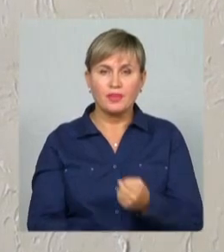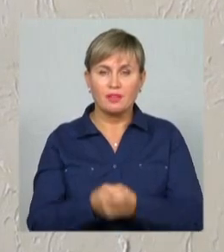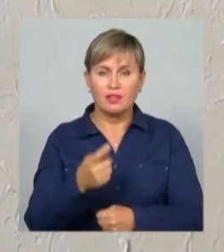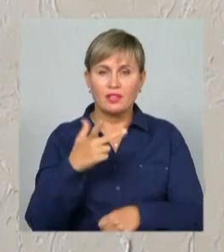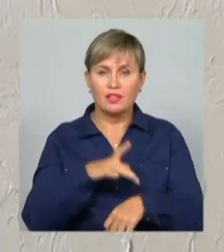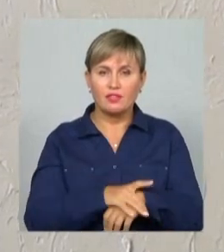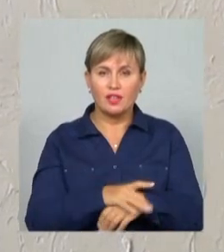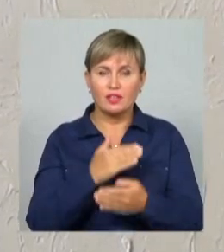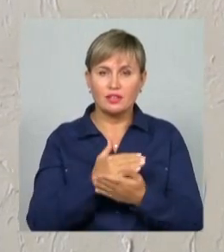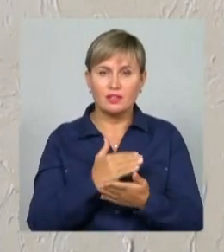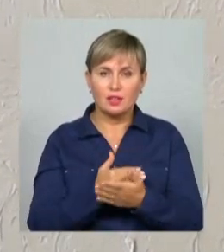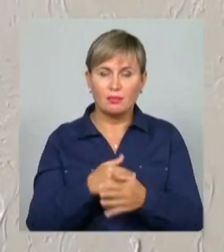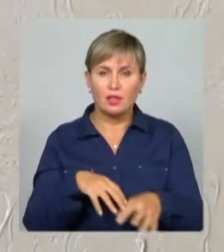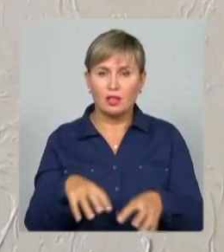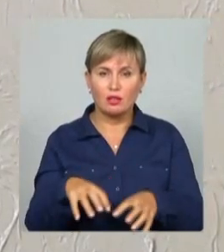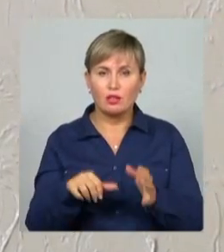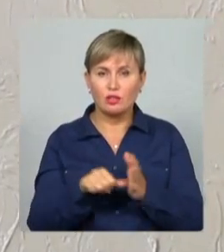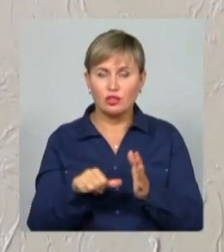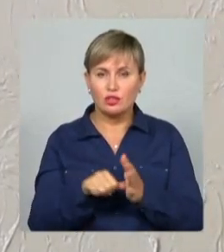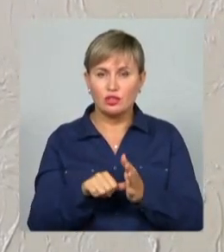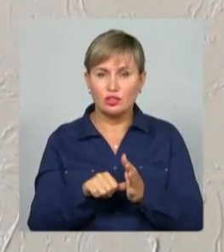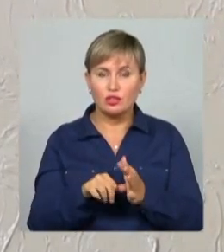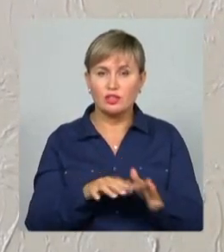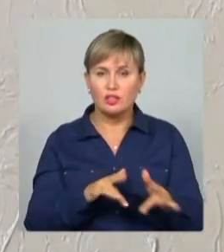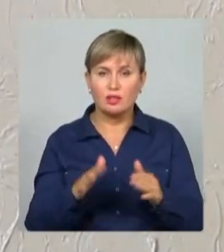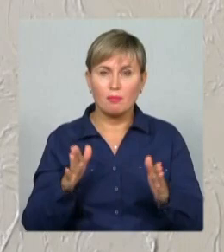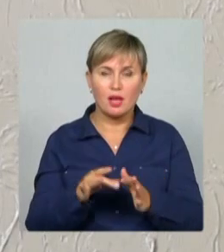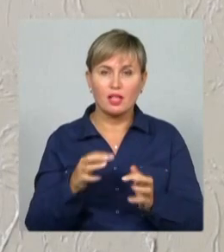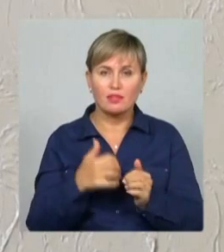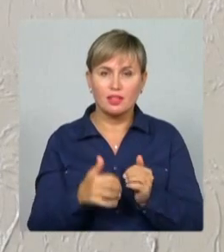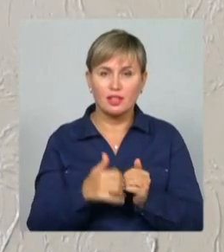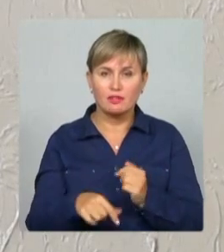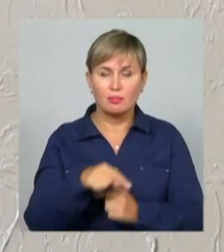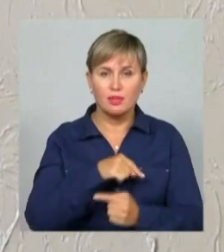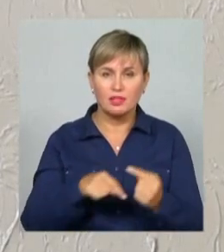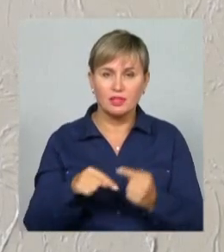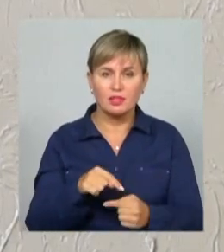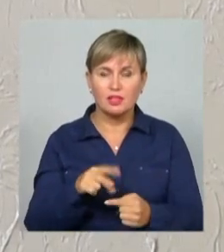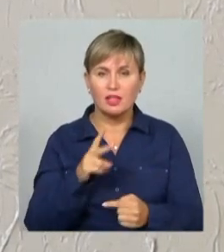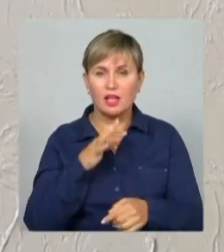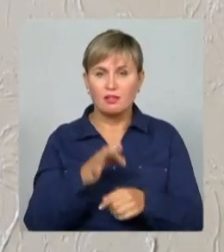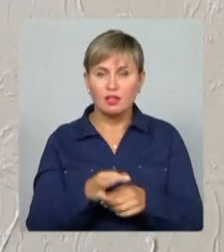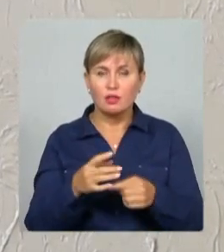факта системной коррупции, 6 фактов вмешательства в деятельность малого и среднего бизнеса. К